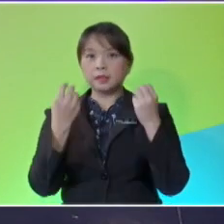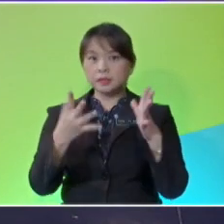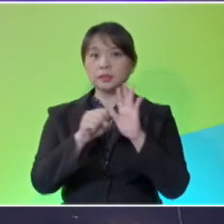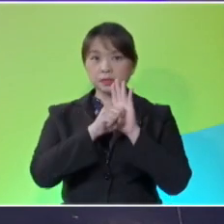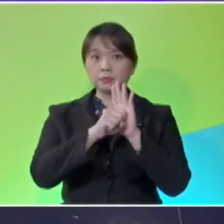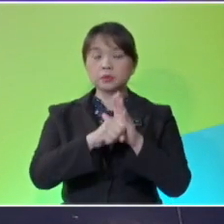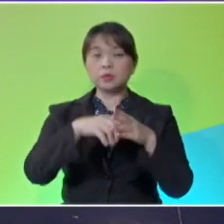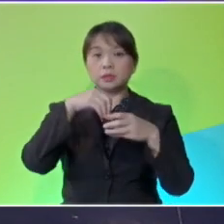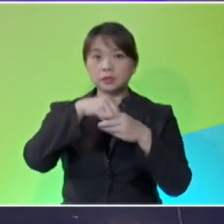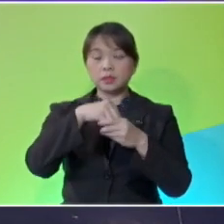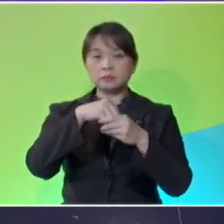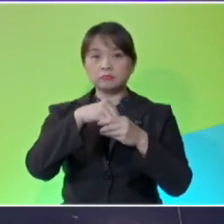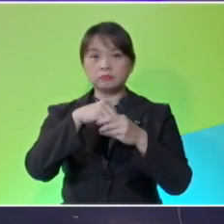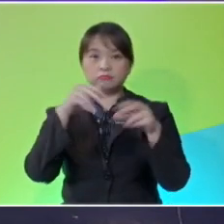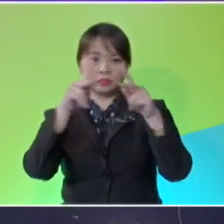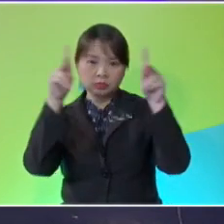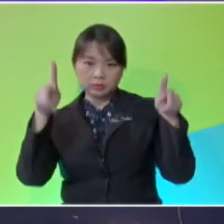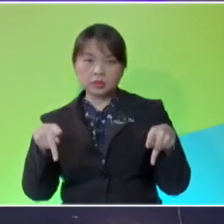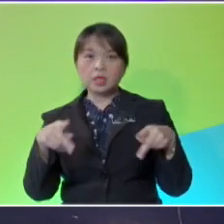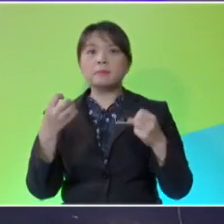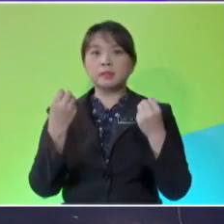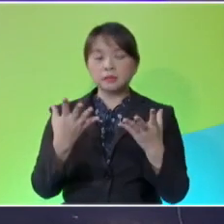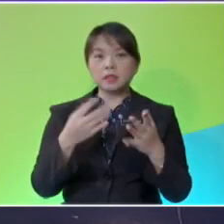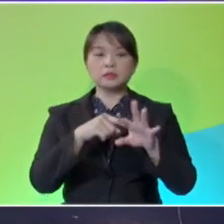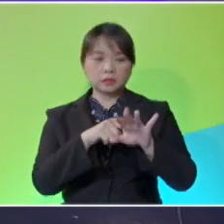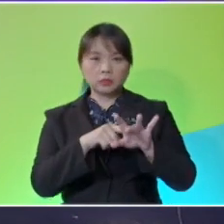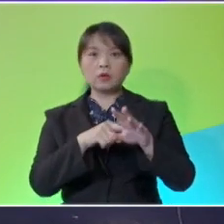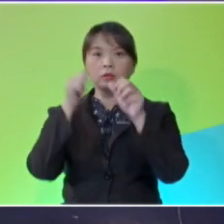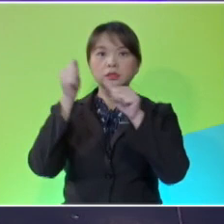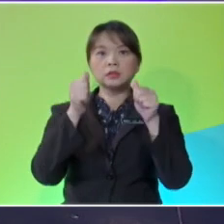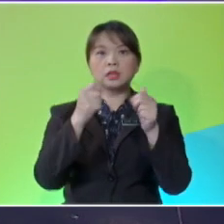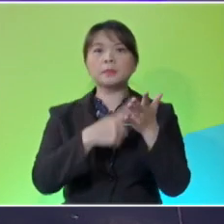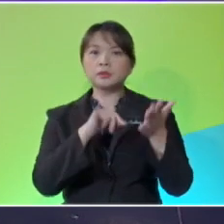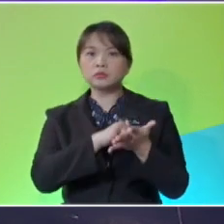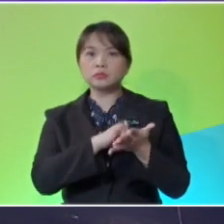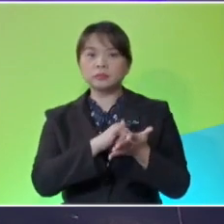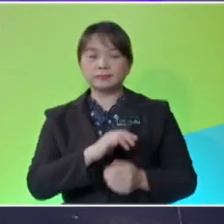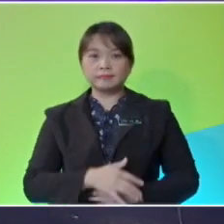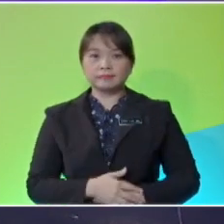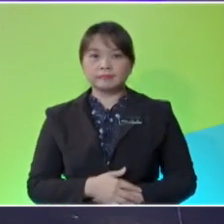macam daun ada mak Aduh